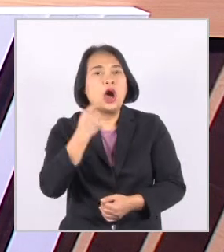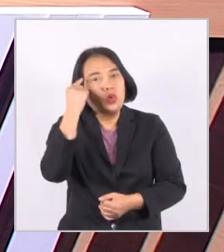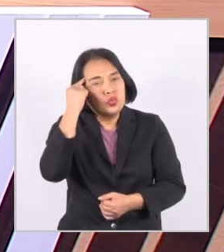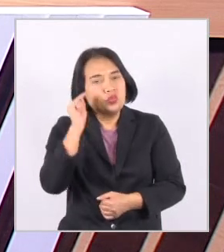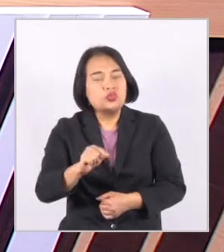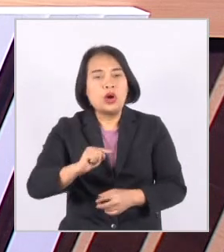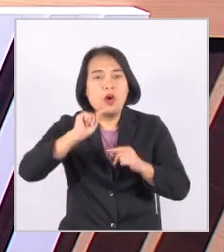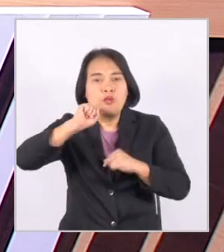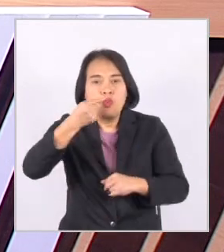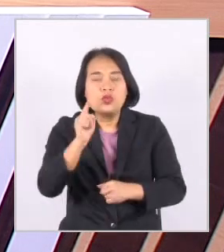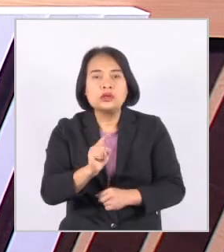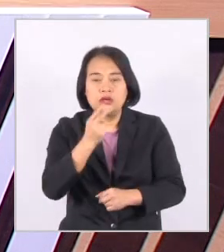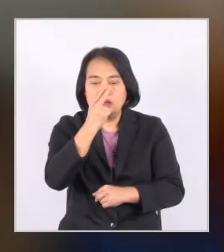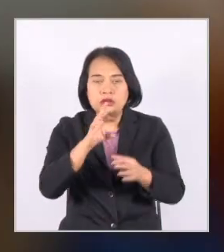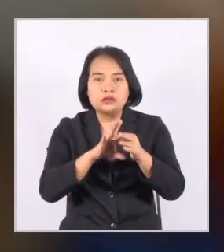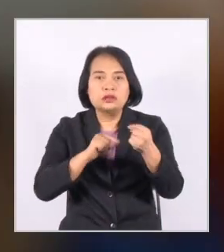ษณะแบบไหนดูคลิปค่ะอ่ะ